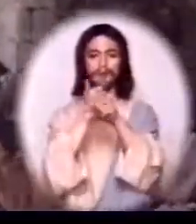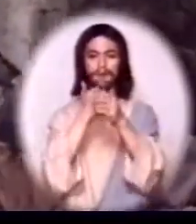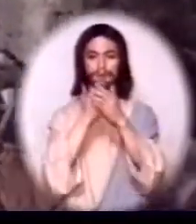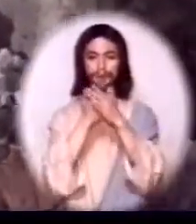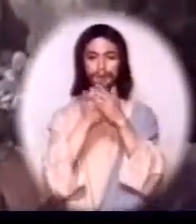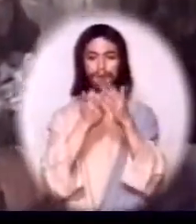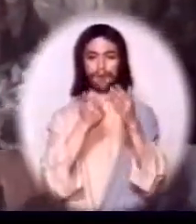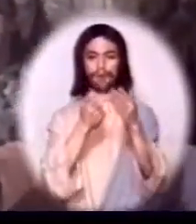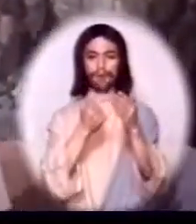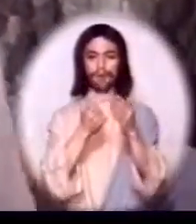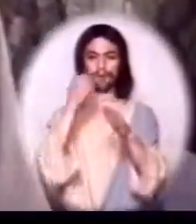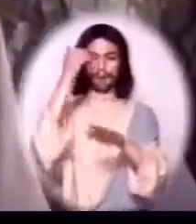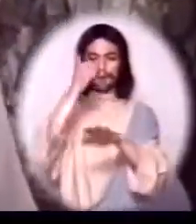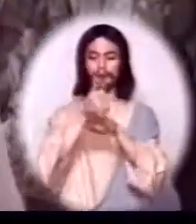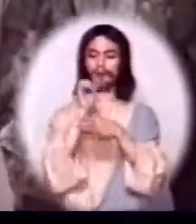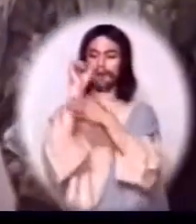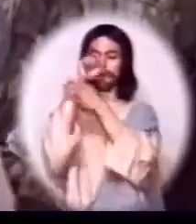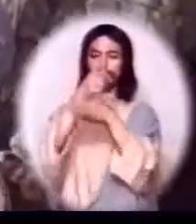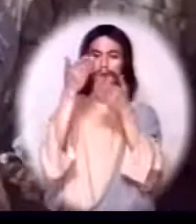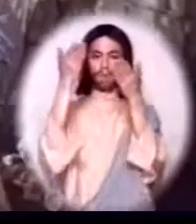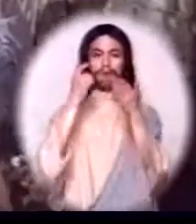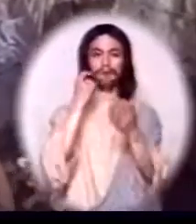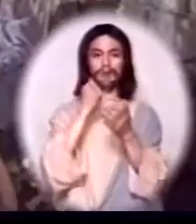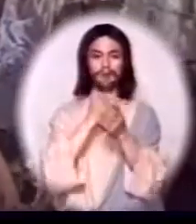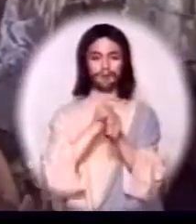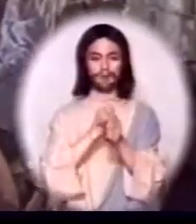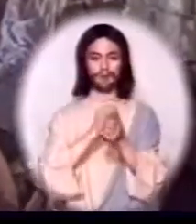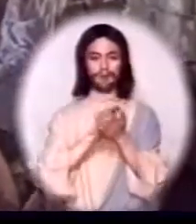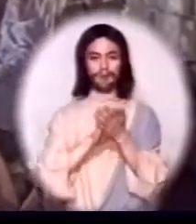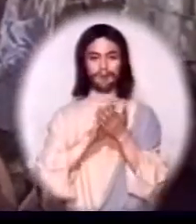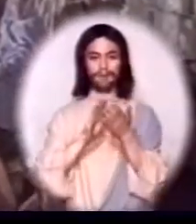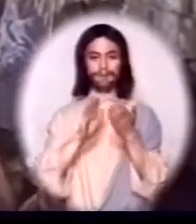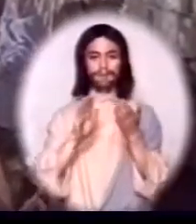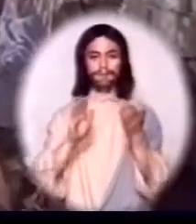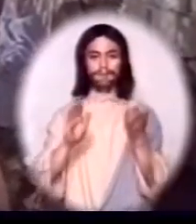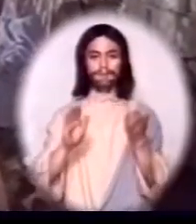못하므로 결코 열매를 맺지 못하는 자라.